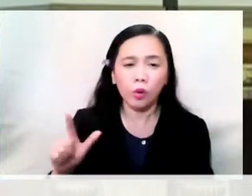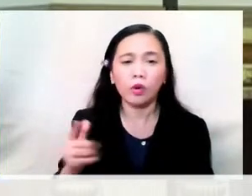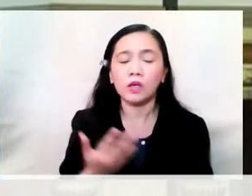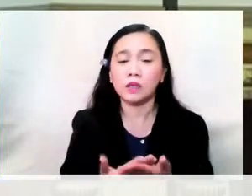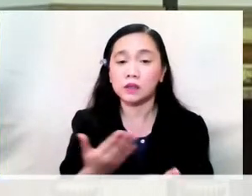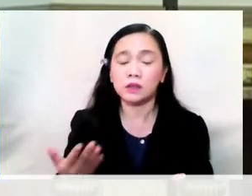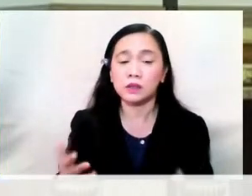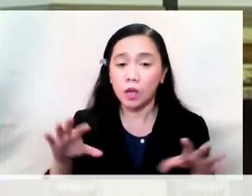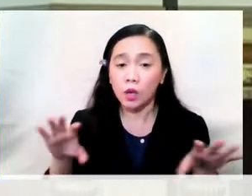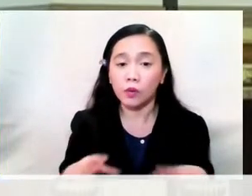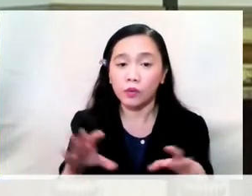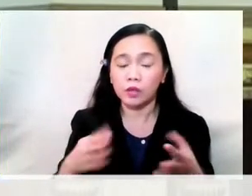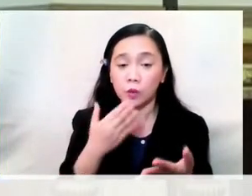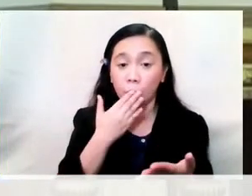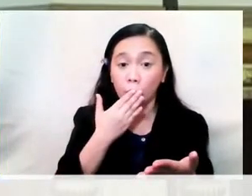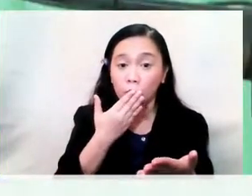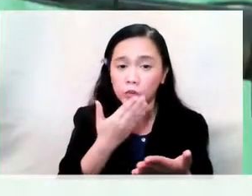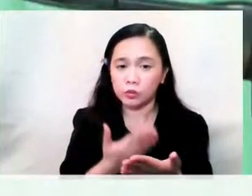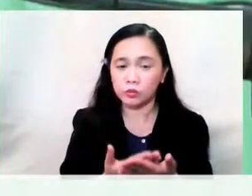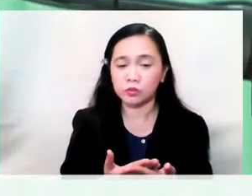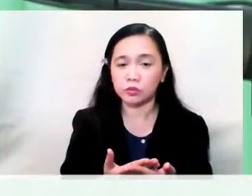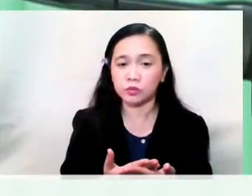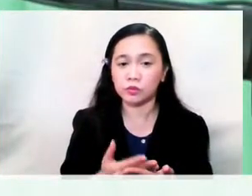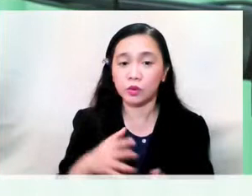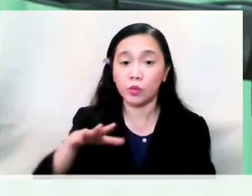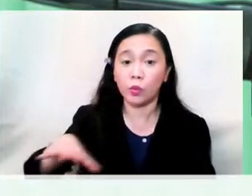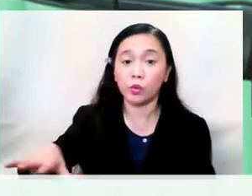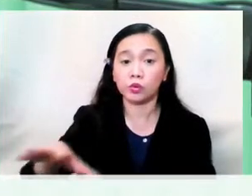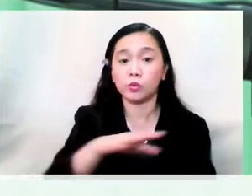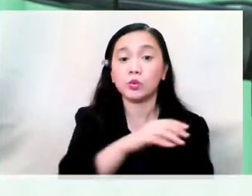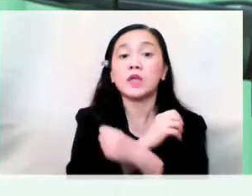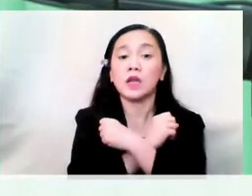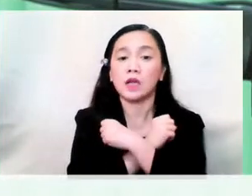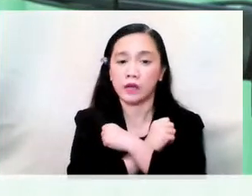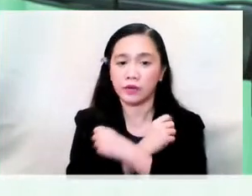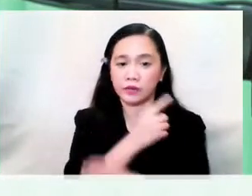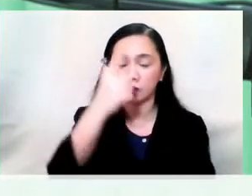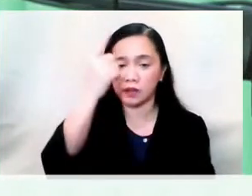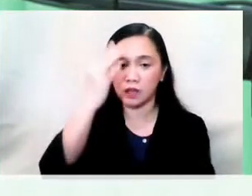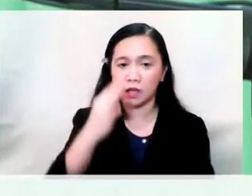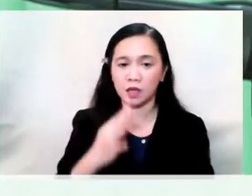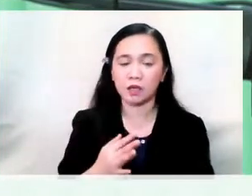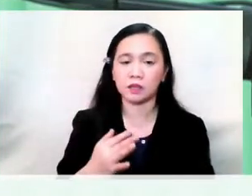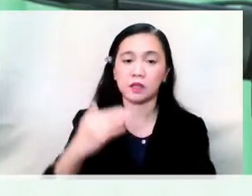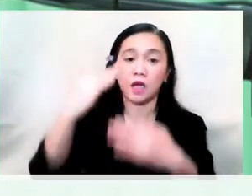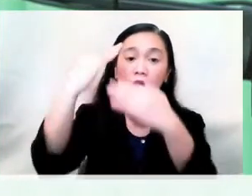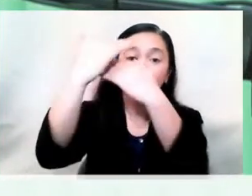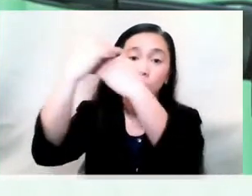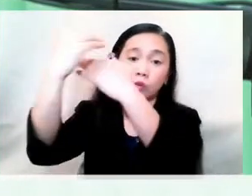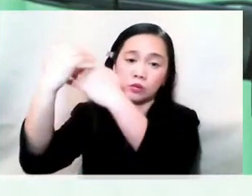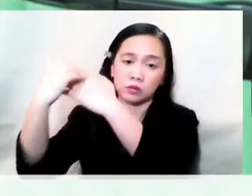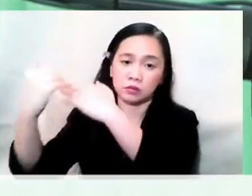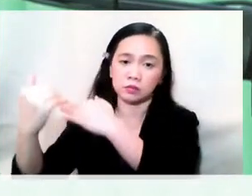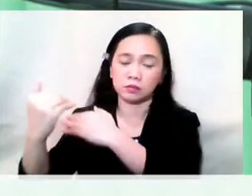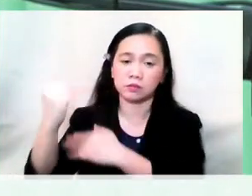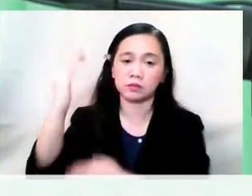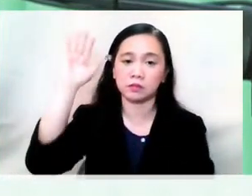good for those who love God, who are called according to His purpose.